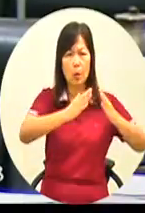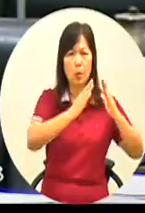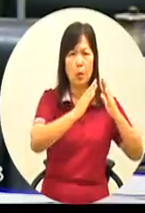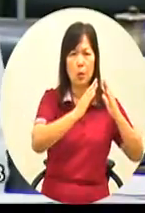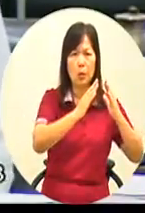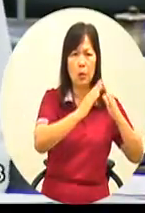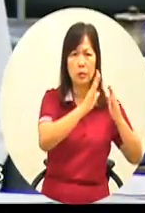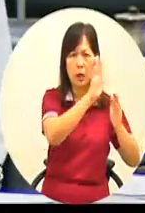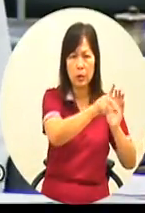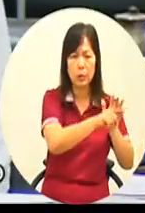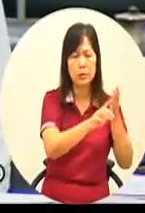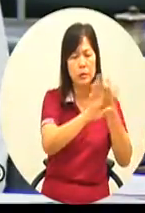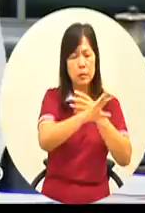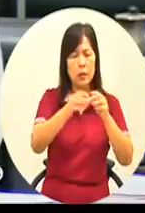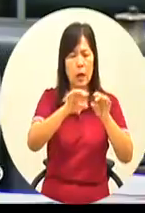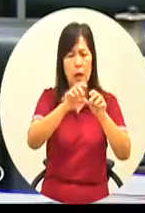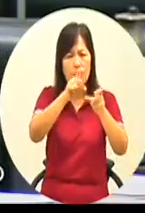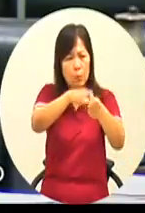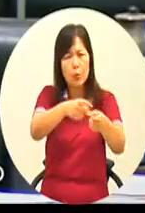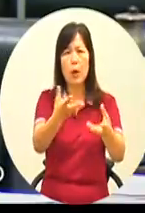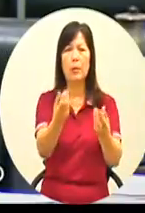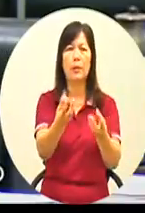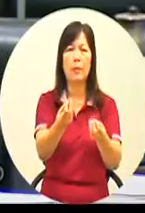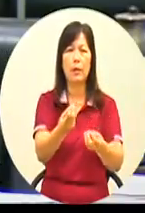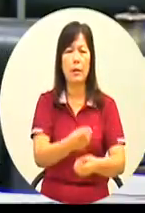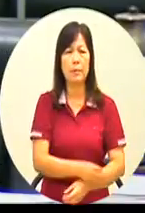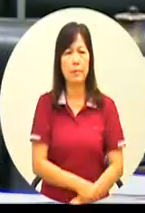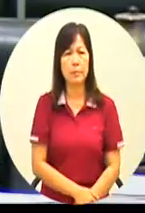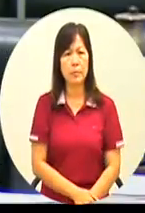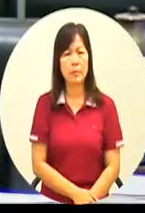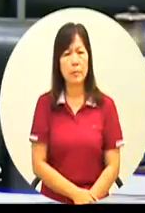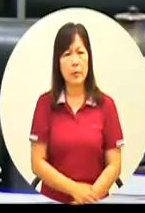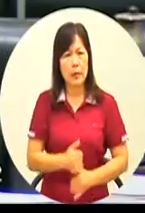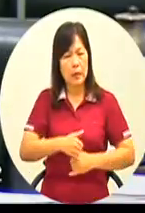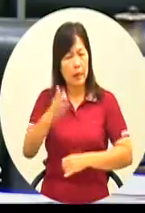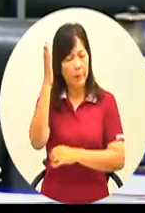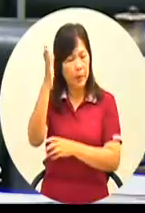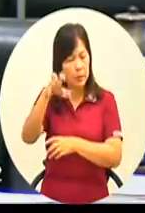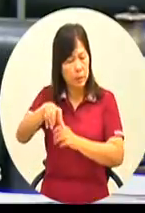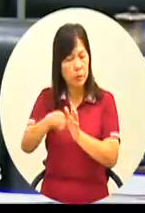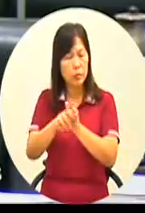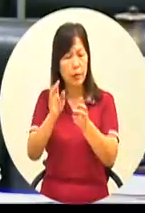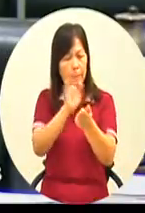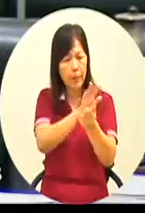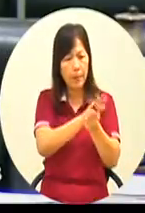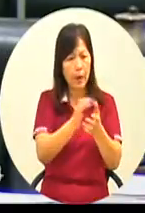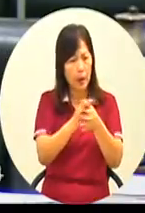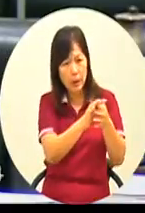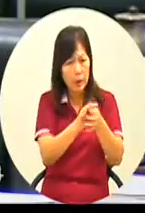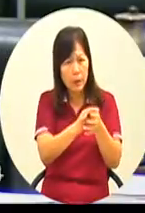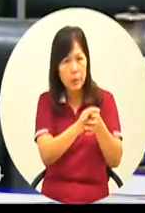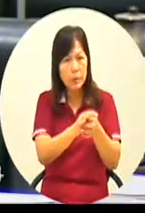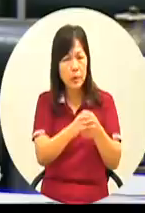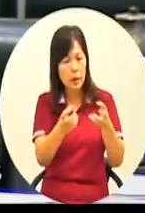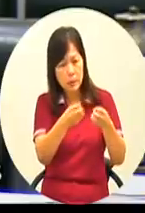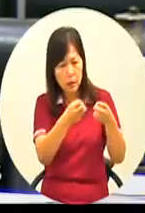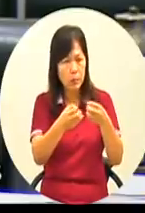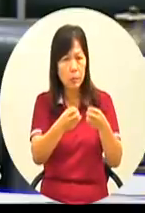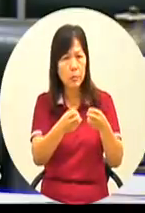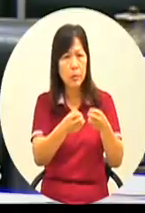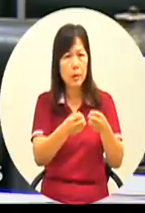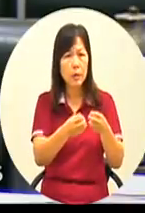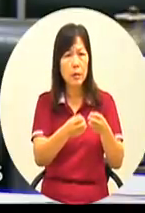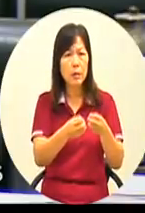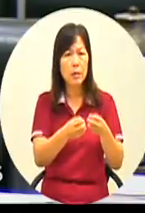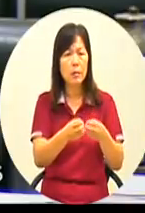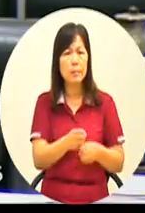能有其他用途嘛？是不是我们民政局呢来协助联络国有财产局，他们想这一部分呢，啊，想